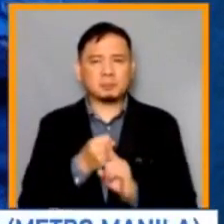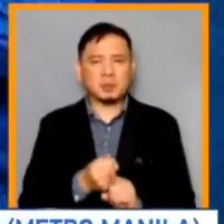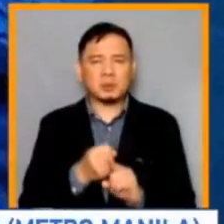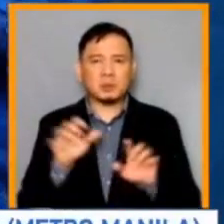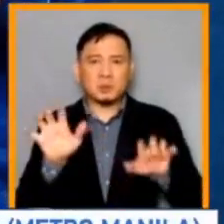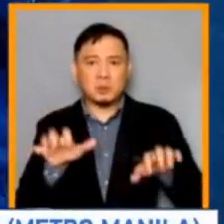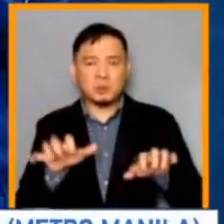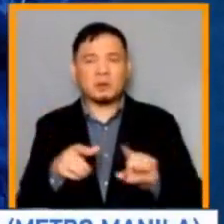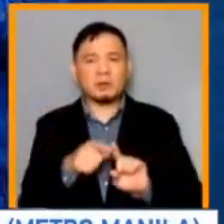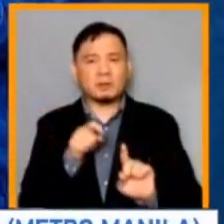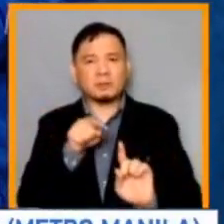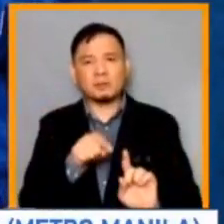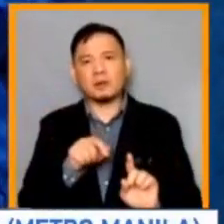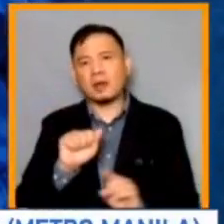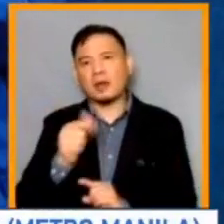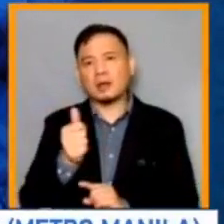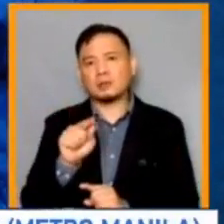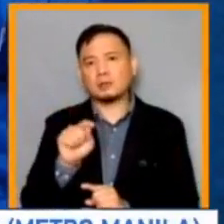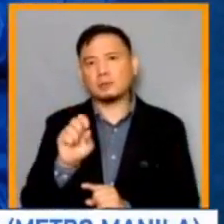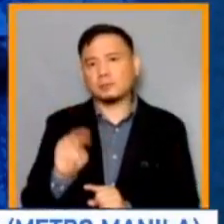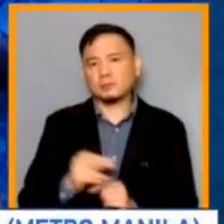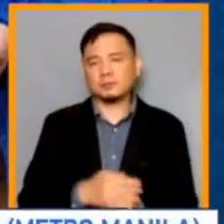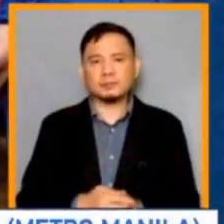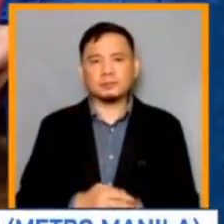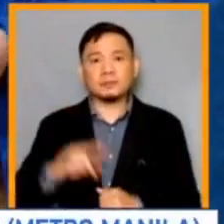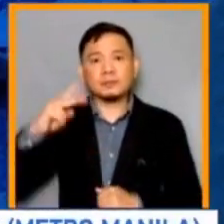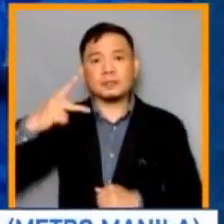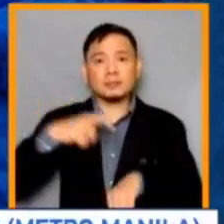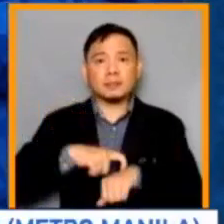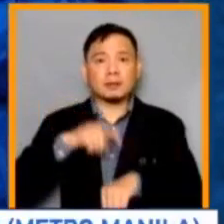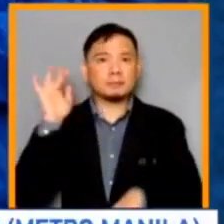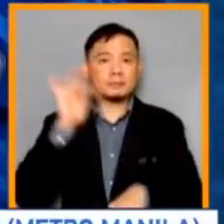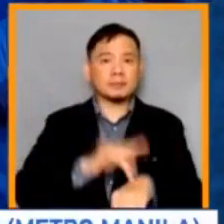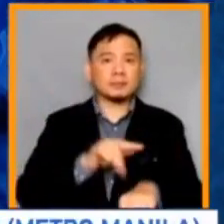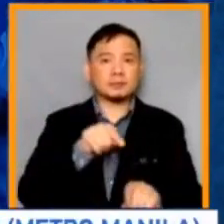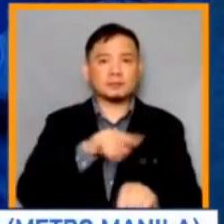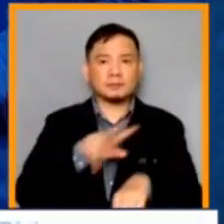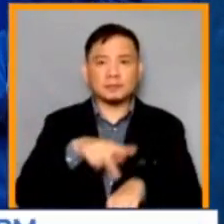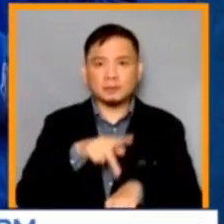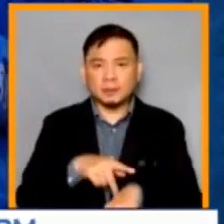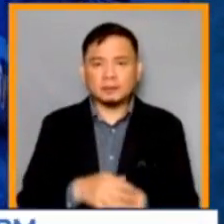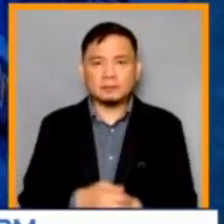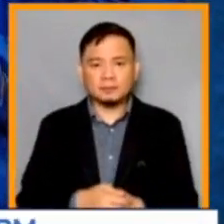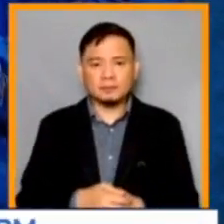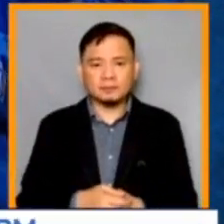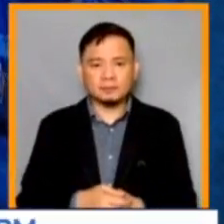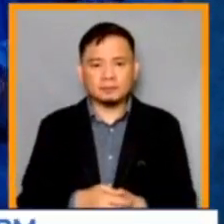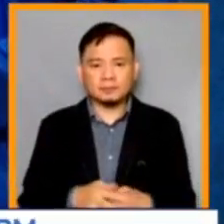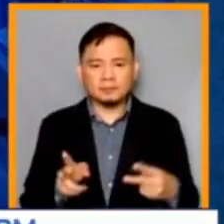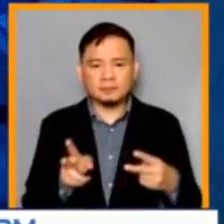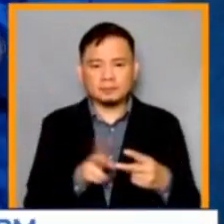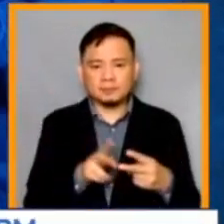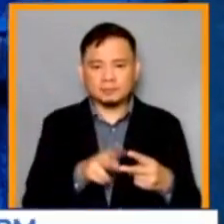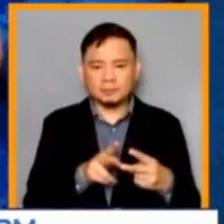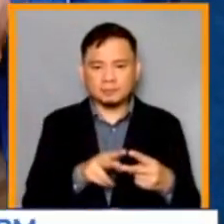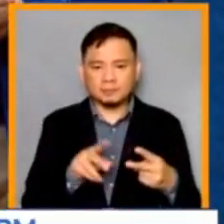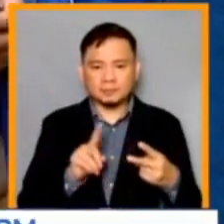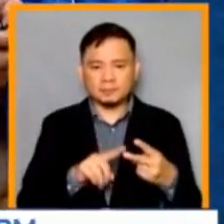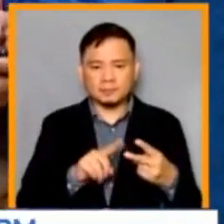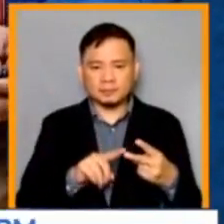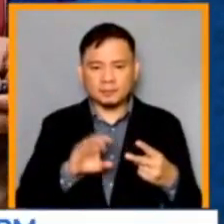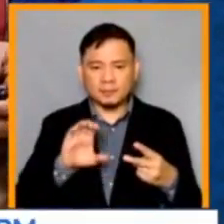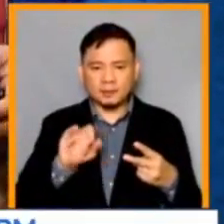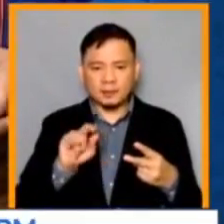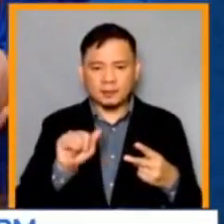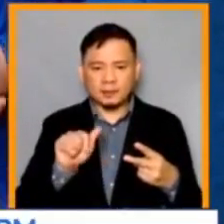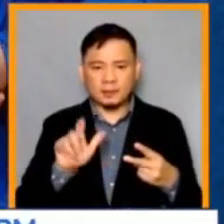Agaton. Nakadalawang landfall na mga kapuso ang Tropical Depression Agaton. Una dyan sa may Kalikoan Islands, sa may Giwan, Eastern Samar noong